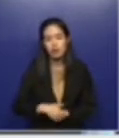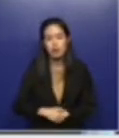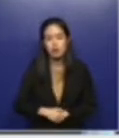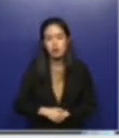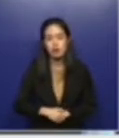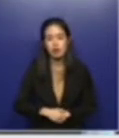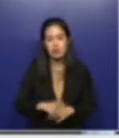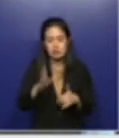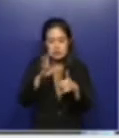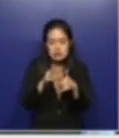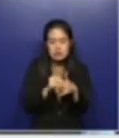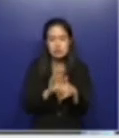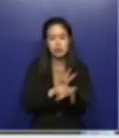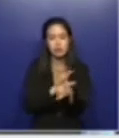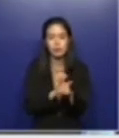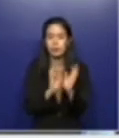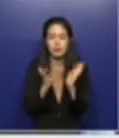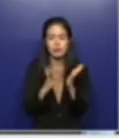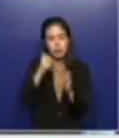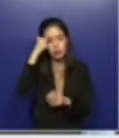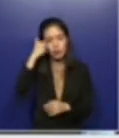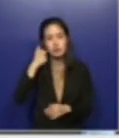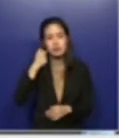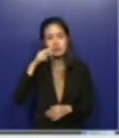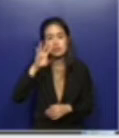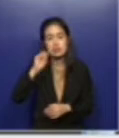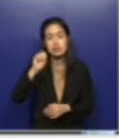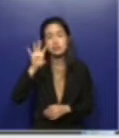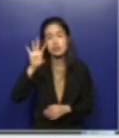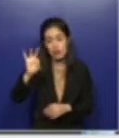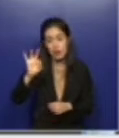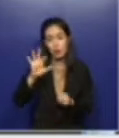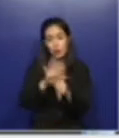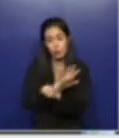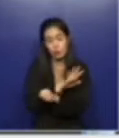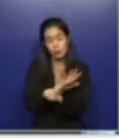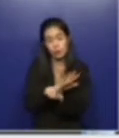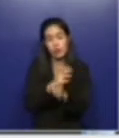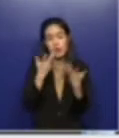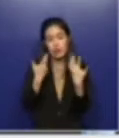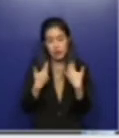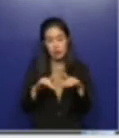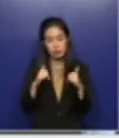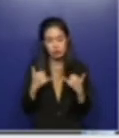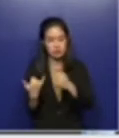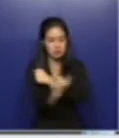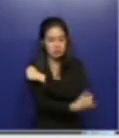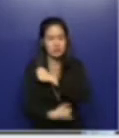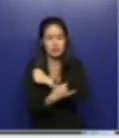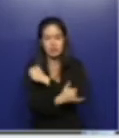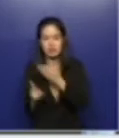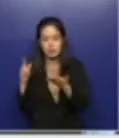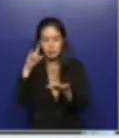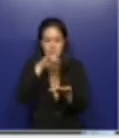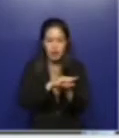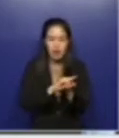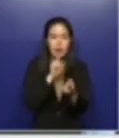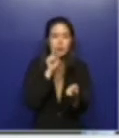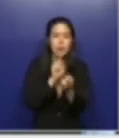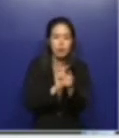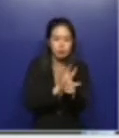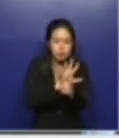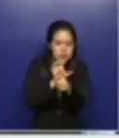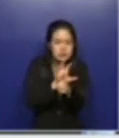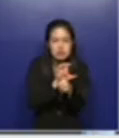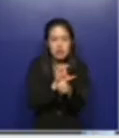ไม่ติดเชื้อในประเทศมา49วันเข้ามาเป็นรายใหม่ที่เดินทางมาจากต่างประเทศเท่านั้นลงทุนไปเท่าไหร่ท่